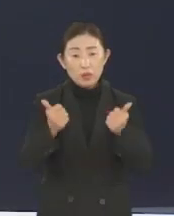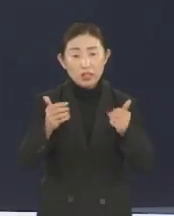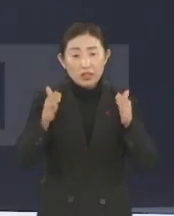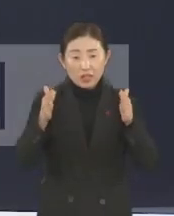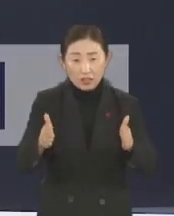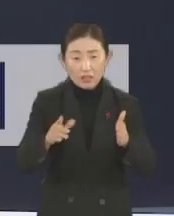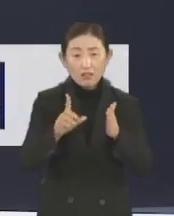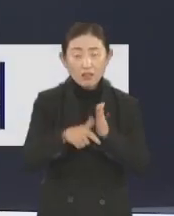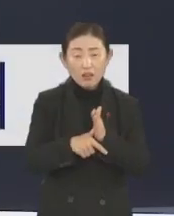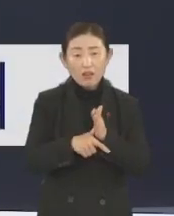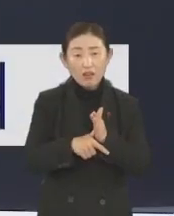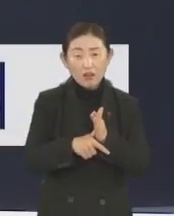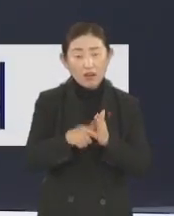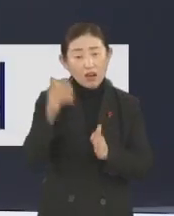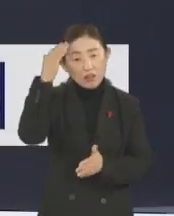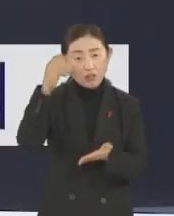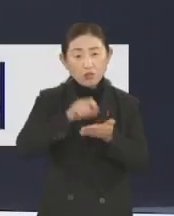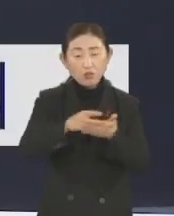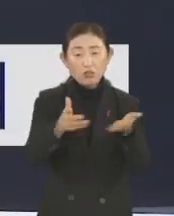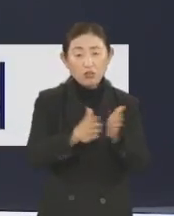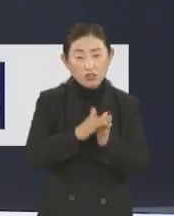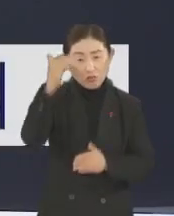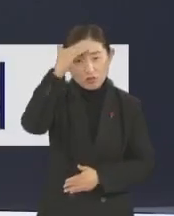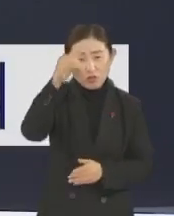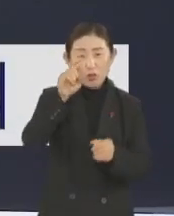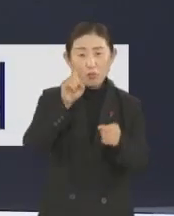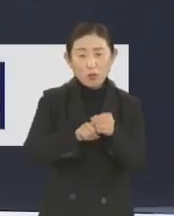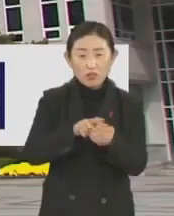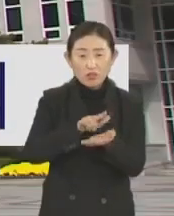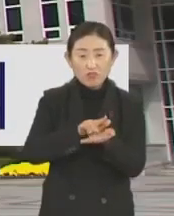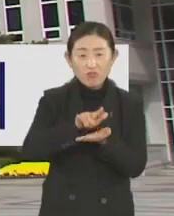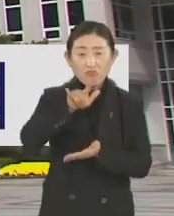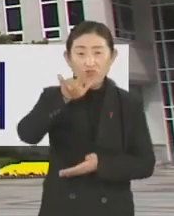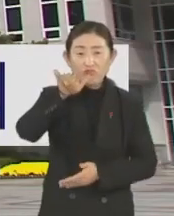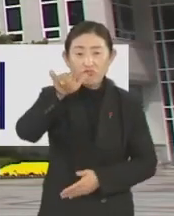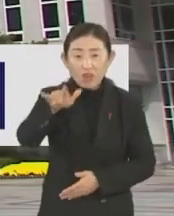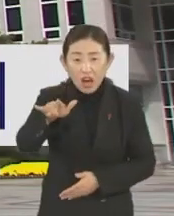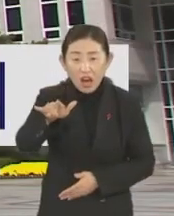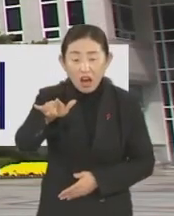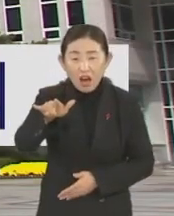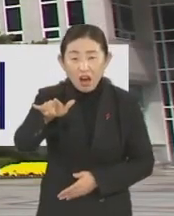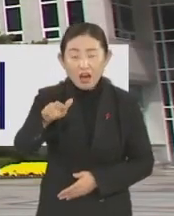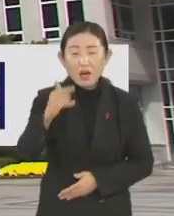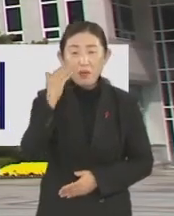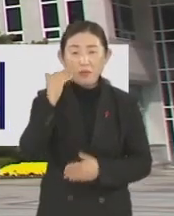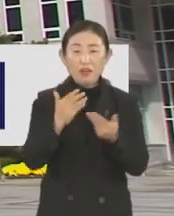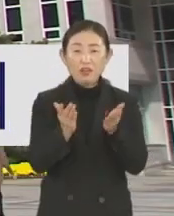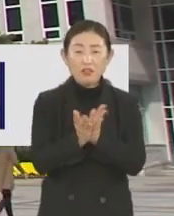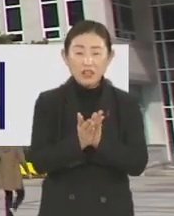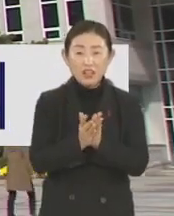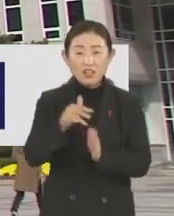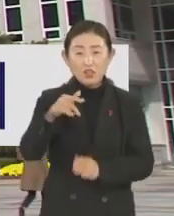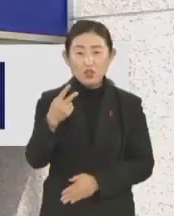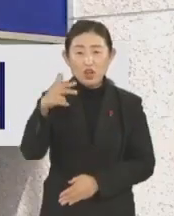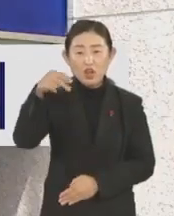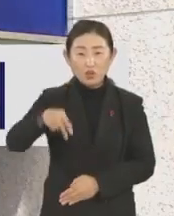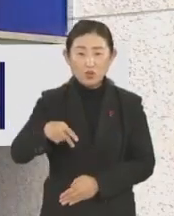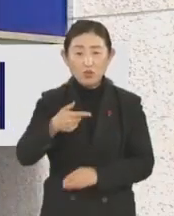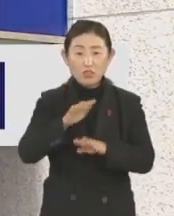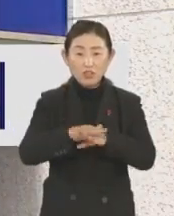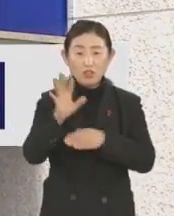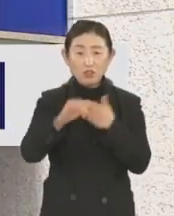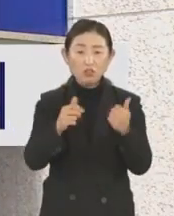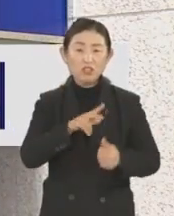정예배 중 한국 대표팀의 카타르 월드컵 경기를 관람하기 위해 올해 출국했던 더불어민주당 최규